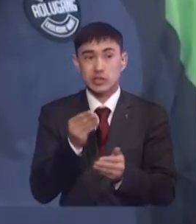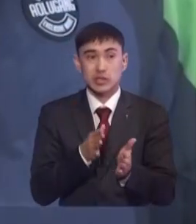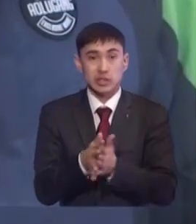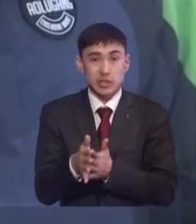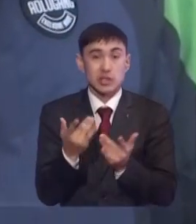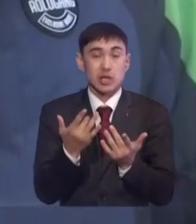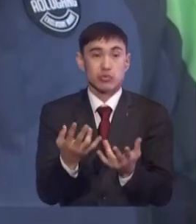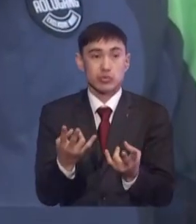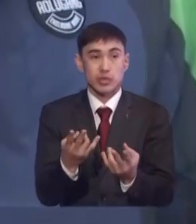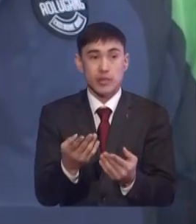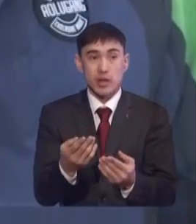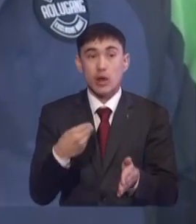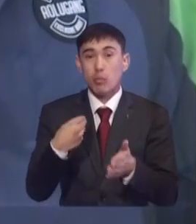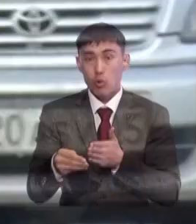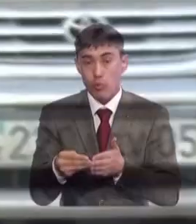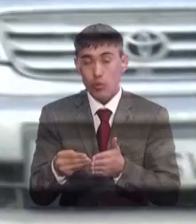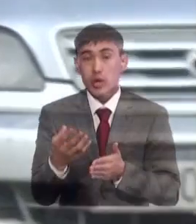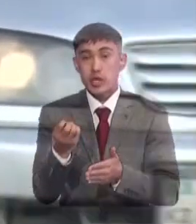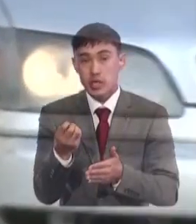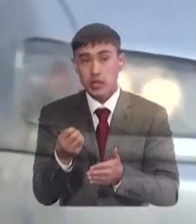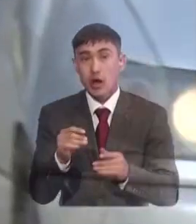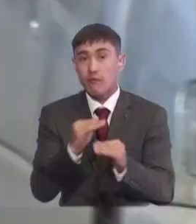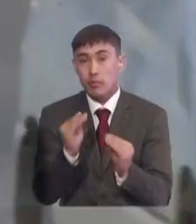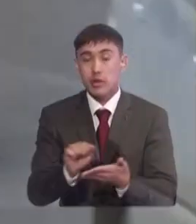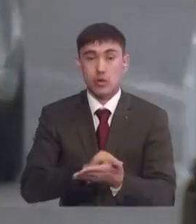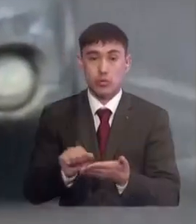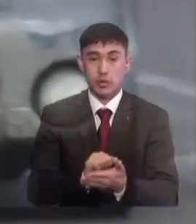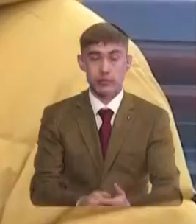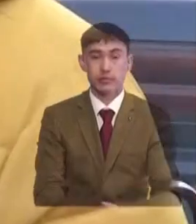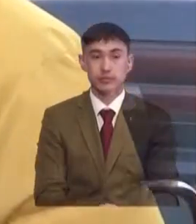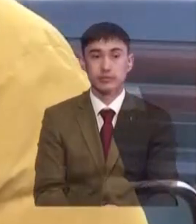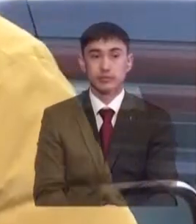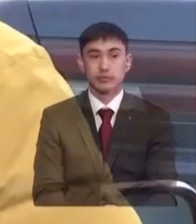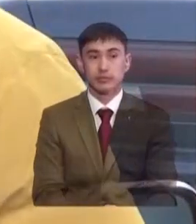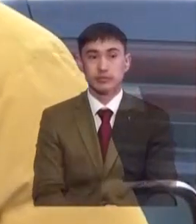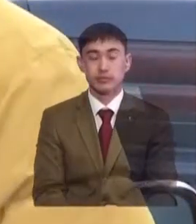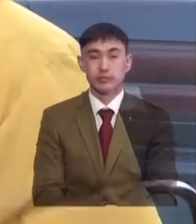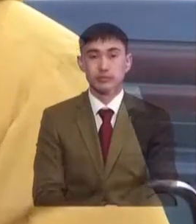средства потребуются не только на покупку авто, но и на оформление документов.